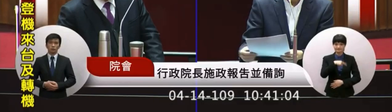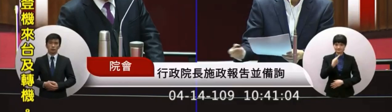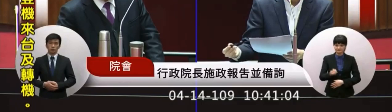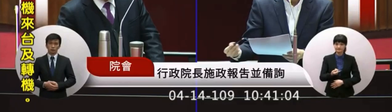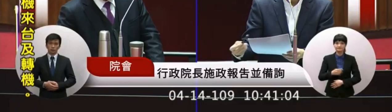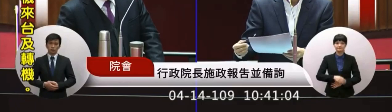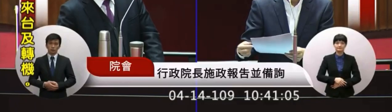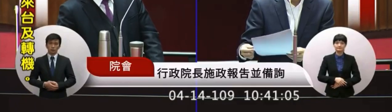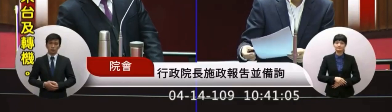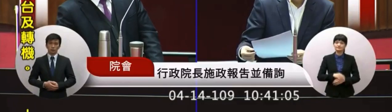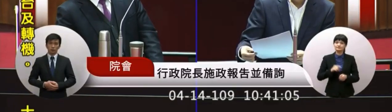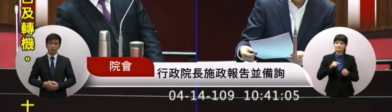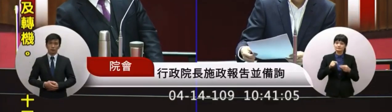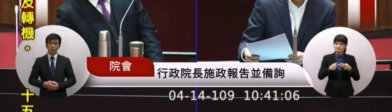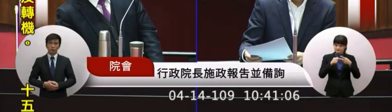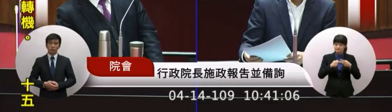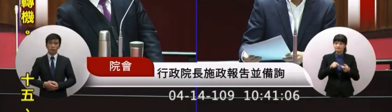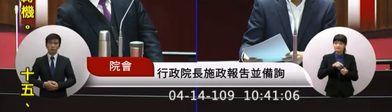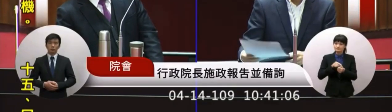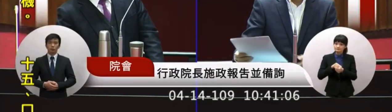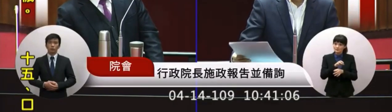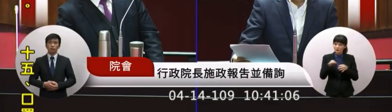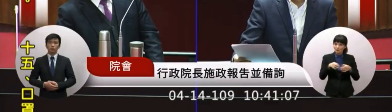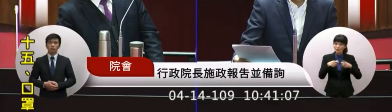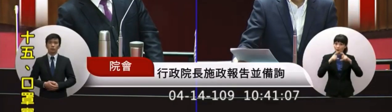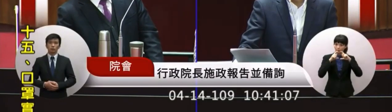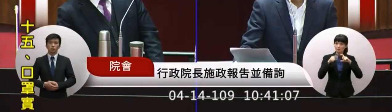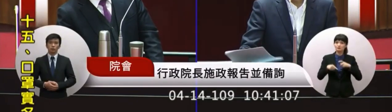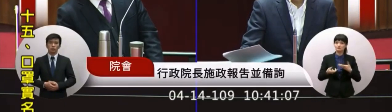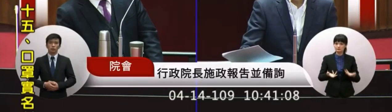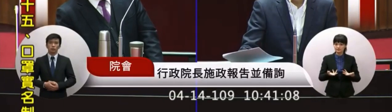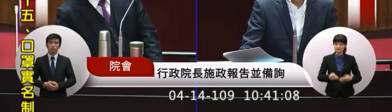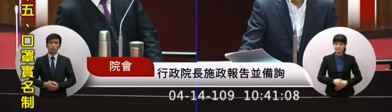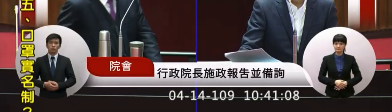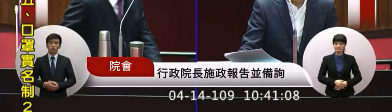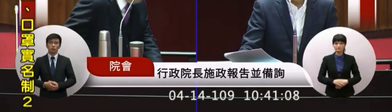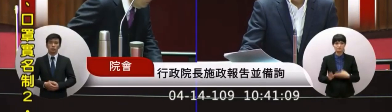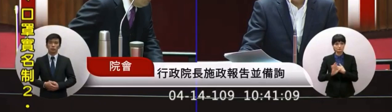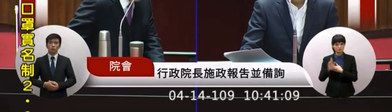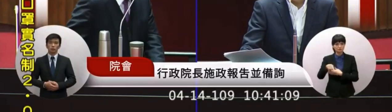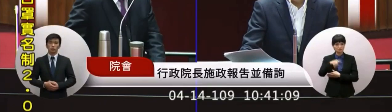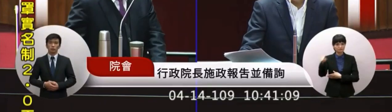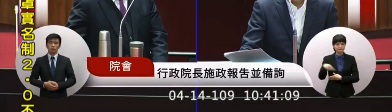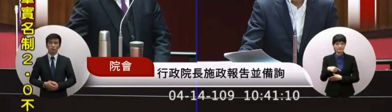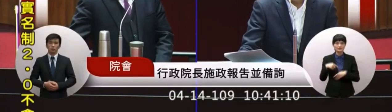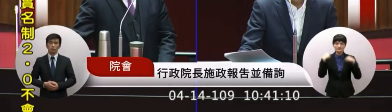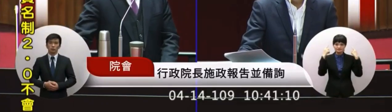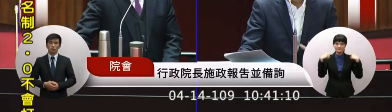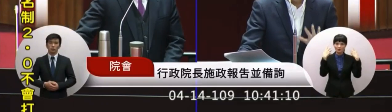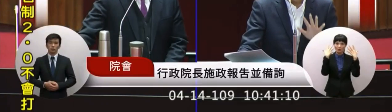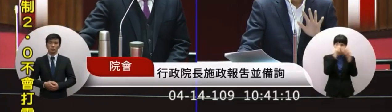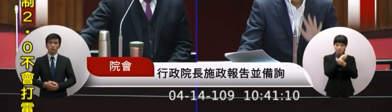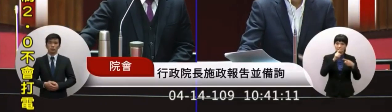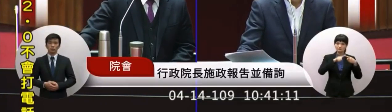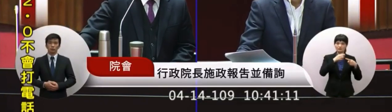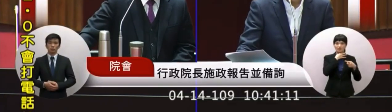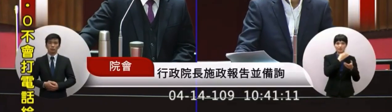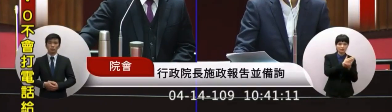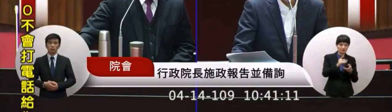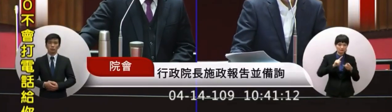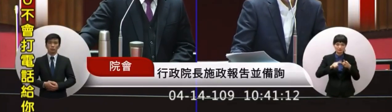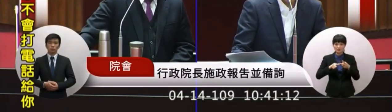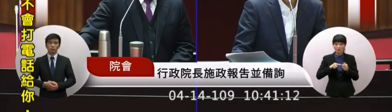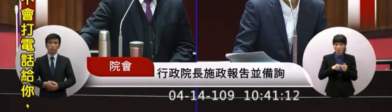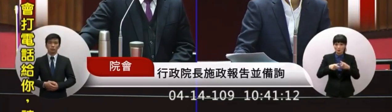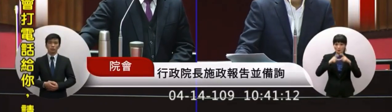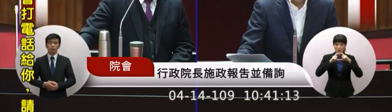讲振兴的部分。在这边还是要外界部分的人一直把纾困跟振兴跟纾困全部把它搅在一